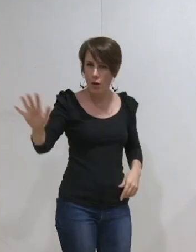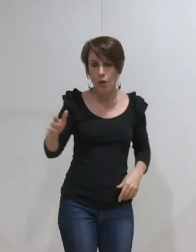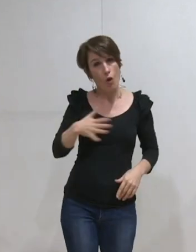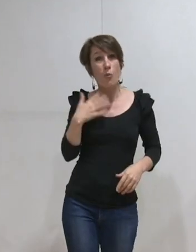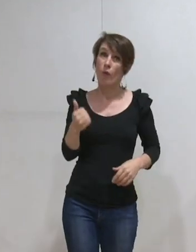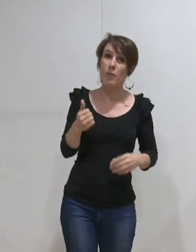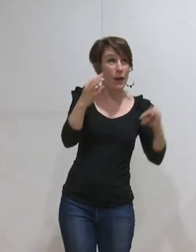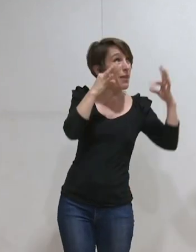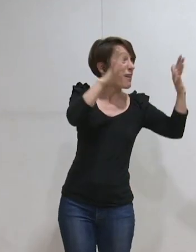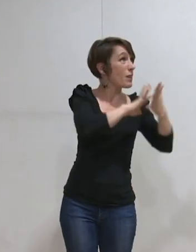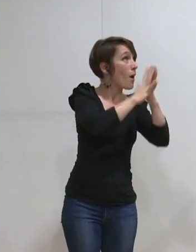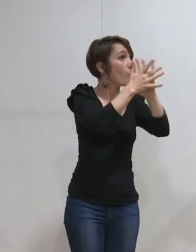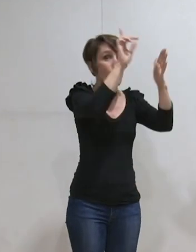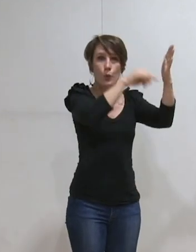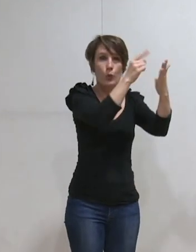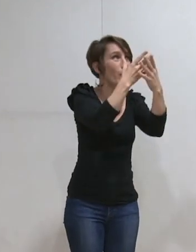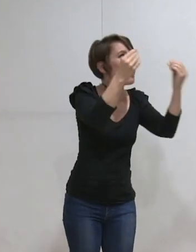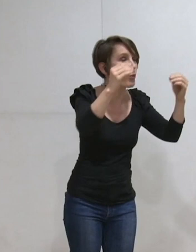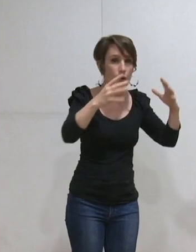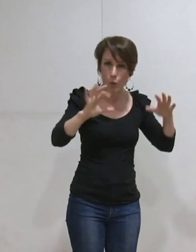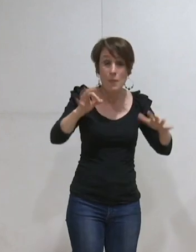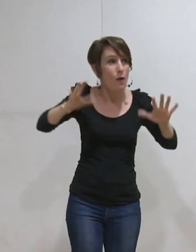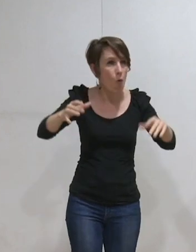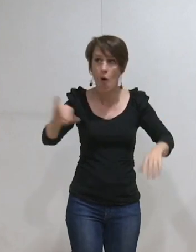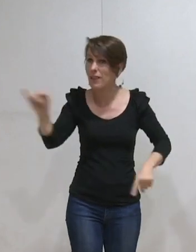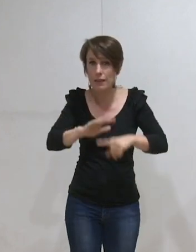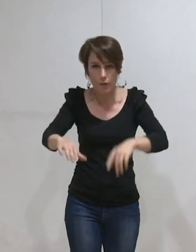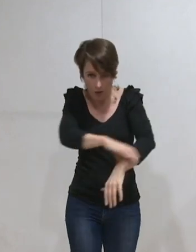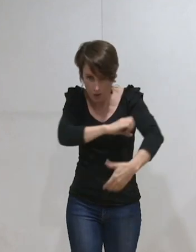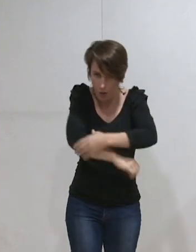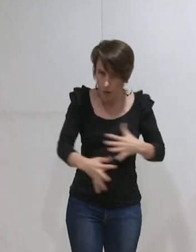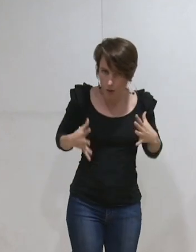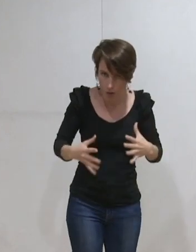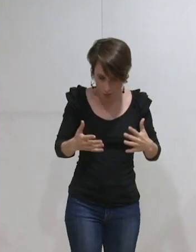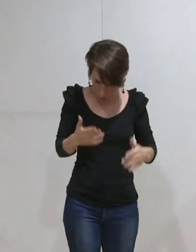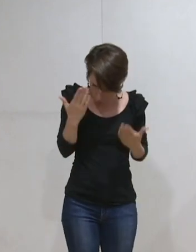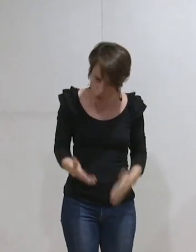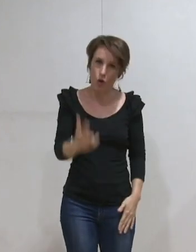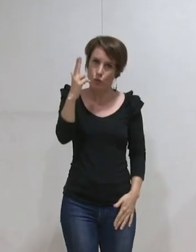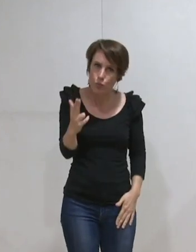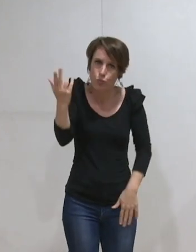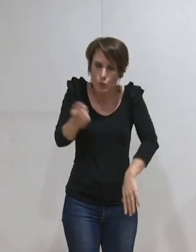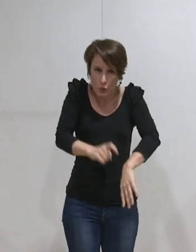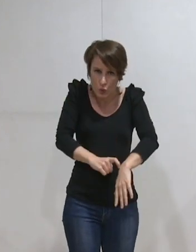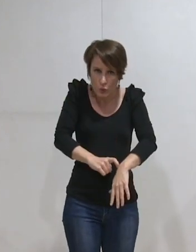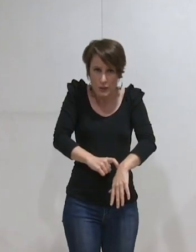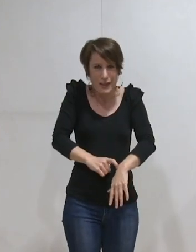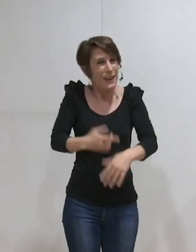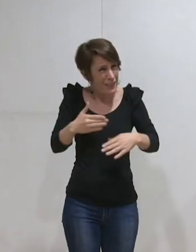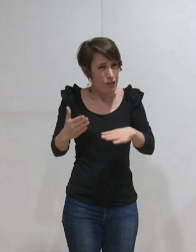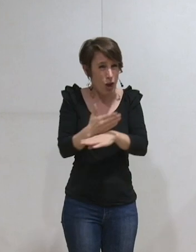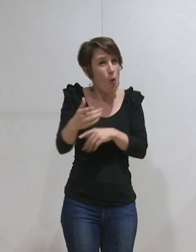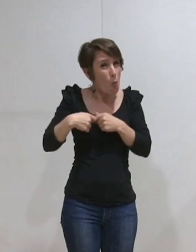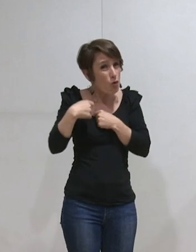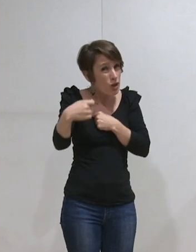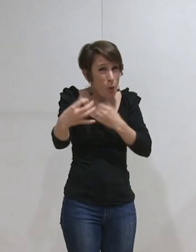réglé la question c'est quand est-ce qu'on on s'y met et donc nous décidons de nous y mettre aujourd'hui sur un plan qui sera déjà long hein car